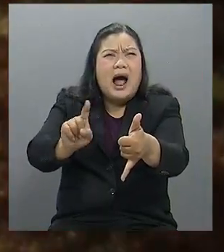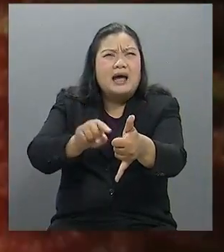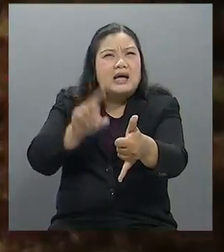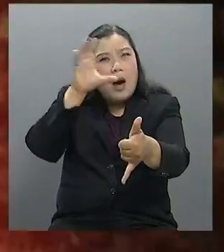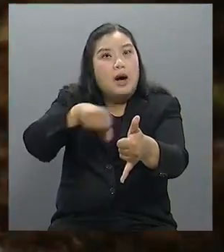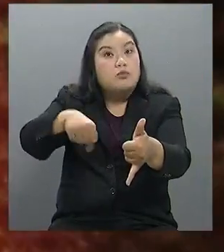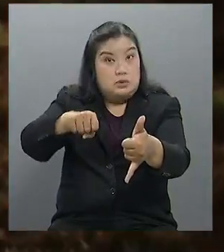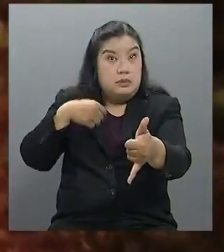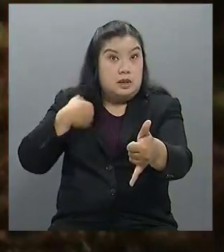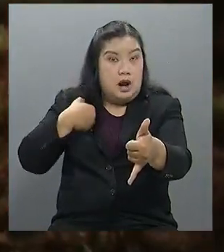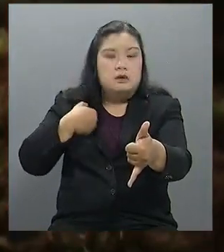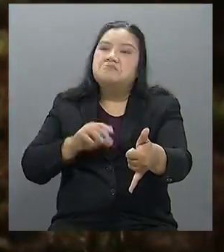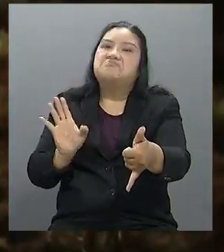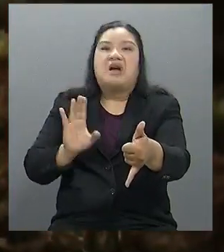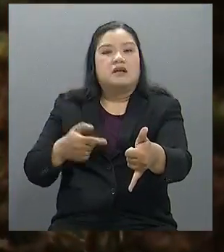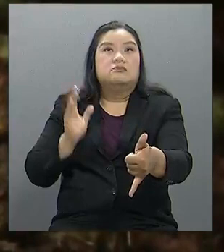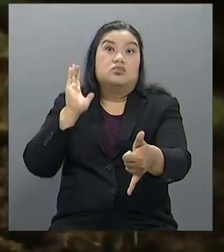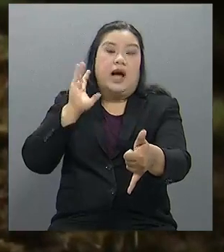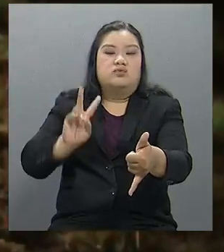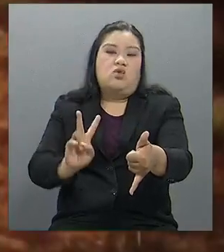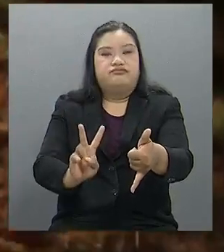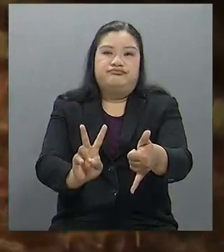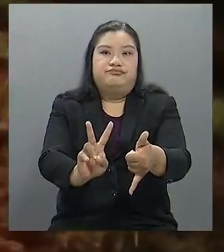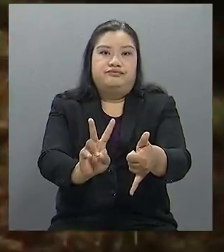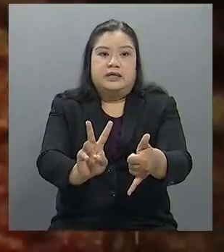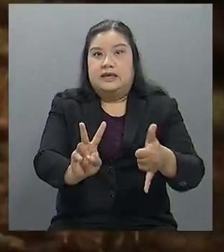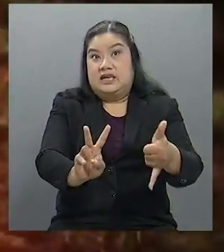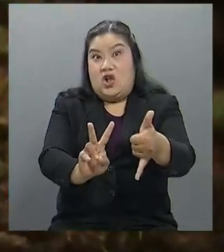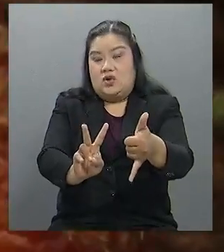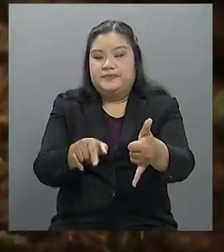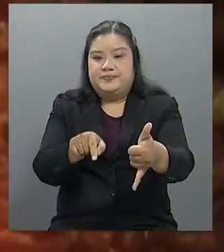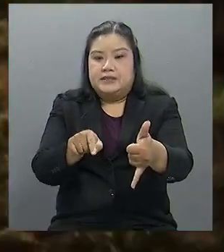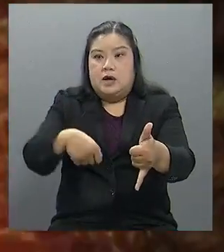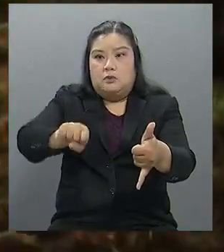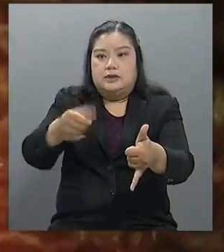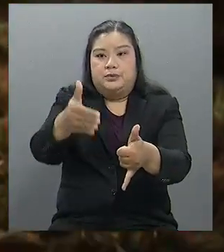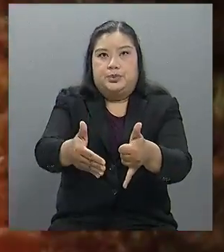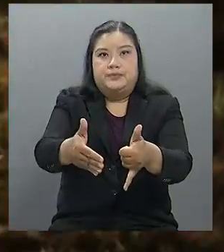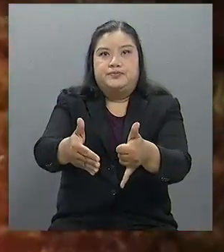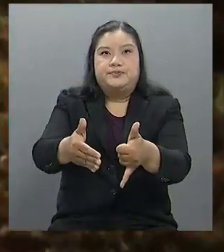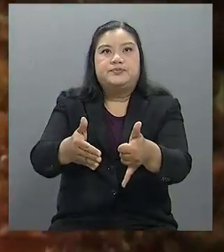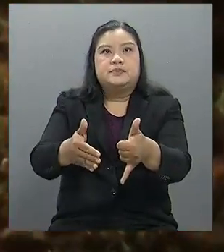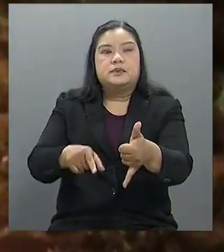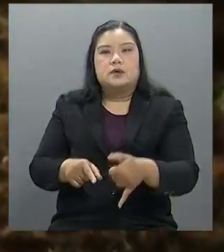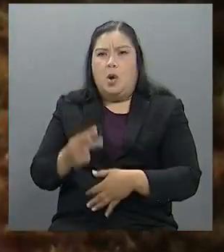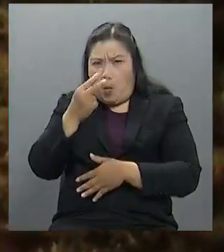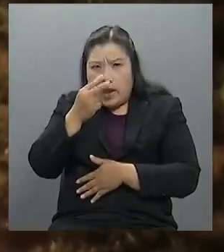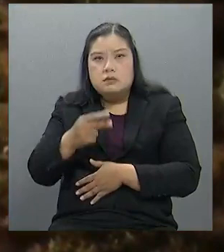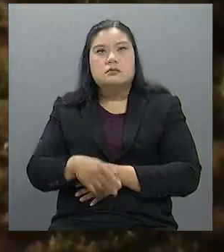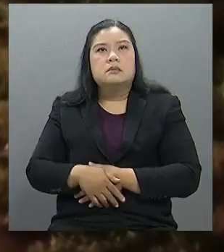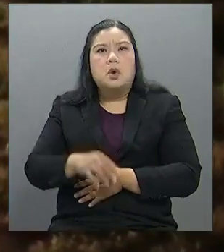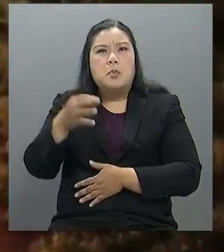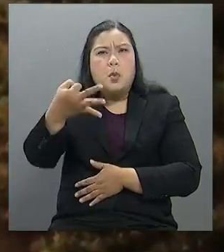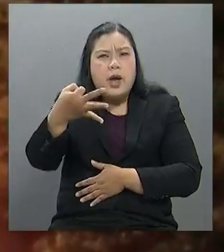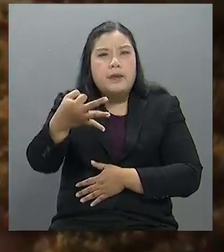วิ่งมาเดินมาครับ เดินมา ครับน่าจะเป็นคนละแนวนี้แหละพี่ มอเตอร์ไซค์ยี่ห้ออะไร ครับเวฟร้อย สีอะไรอ่ะ สี